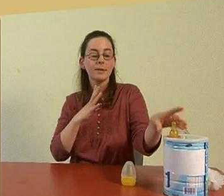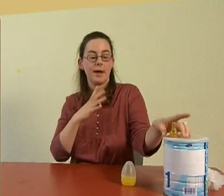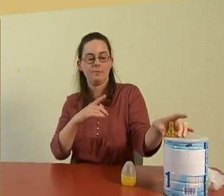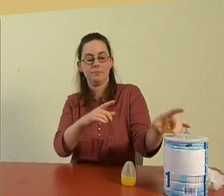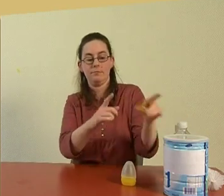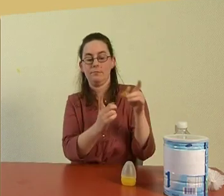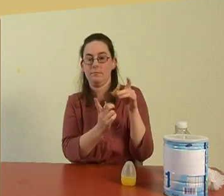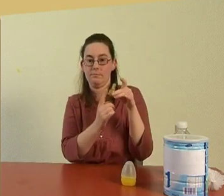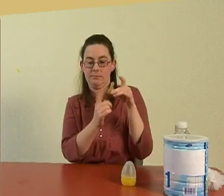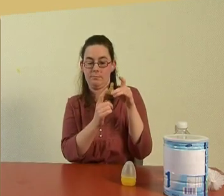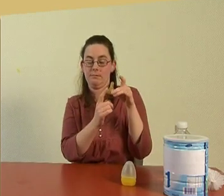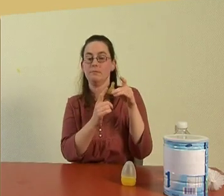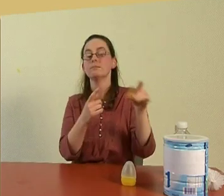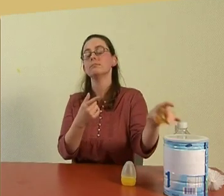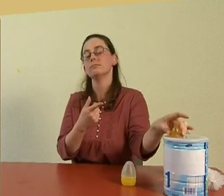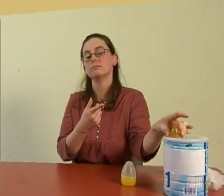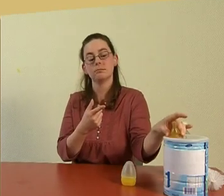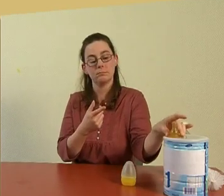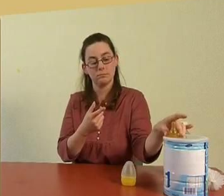choisir. Alors,